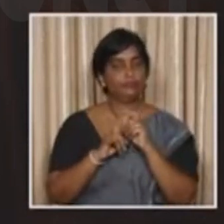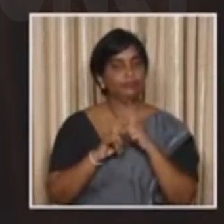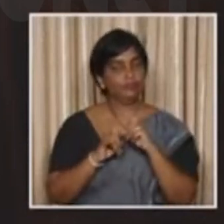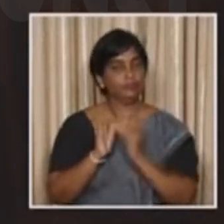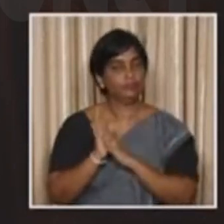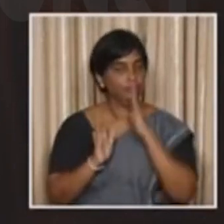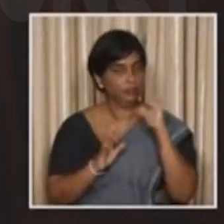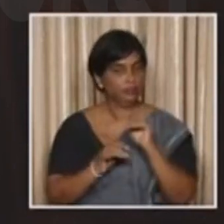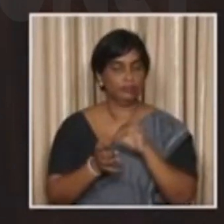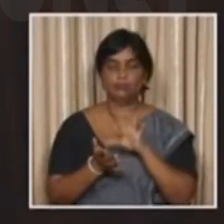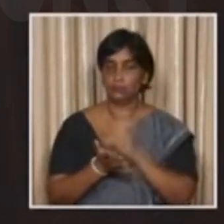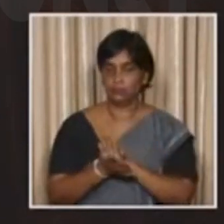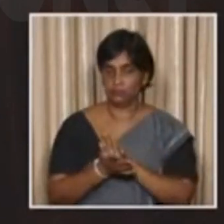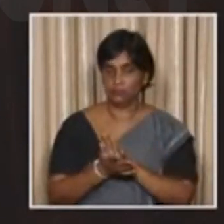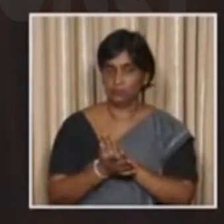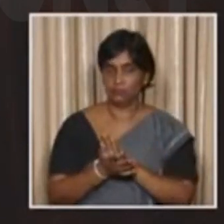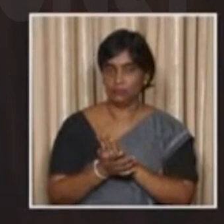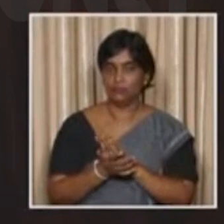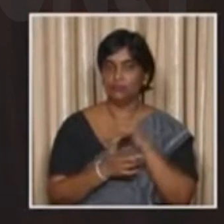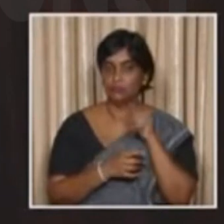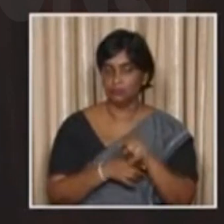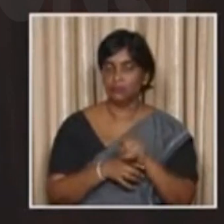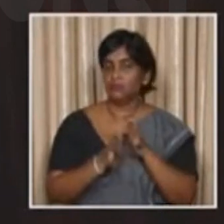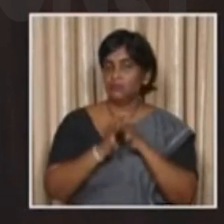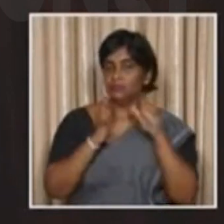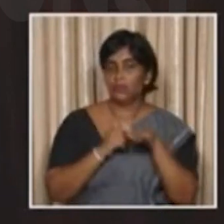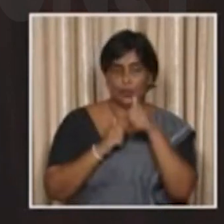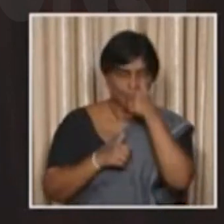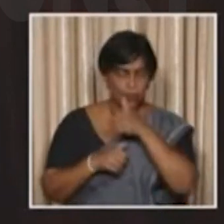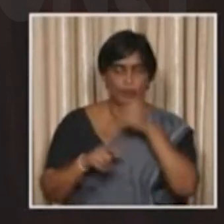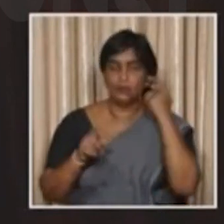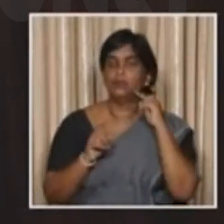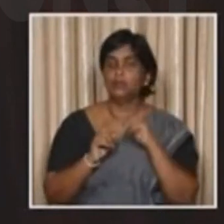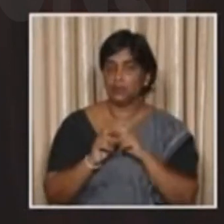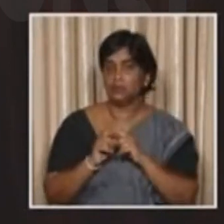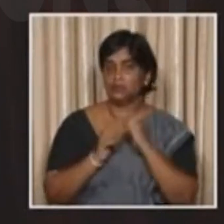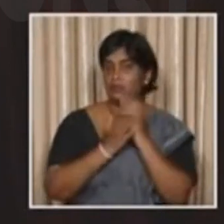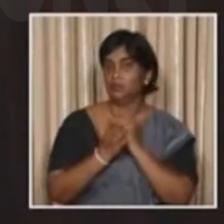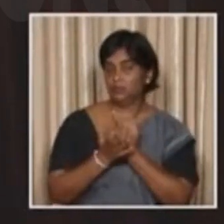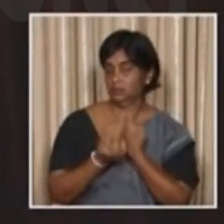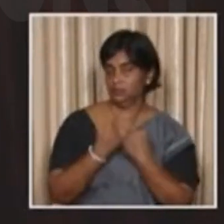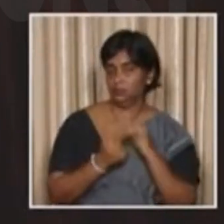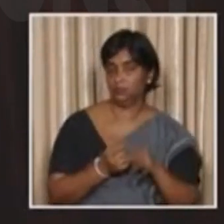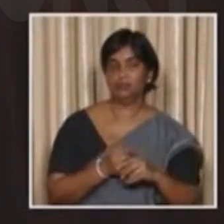ගෙන එන්නට තීන්දුව කළා තිබුණේ. එක්තරා බරපතල ඉඩම් වංචාවක් පිළිබඳව කරුණු විමසීම